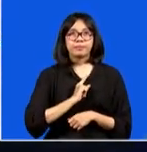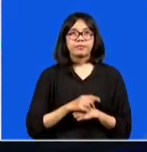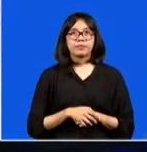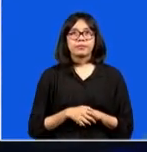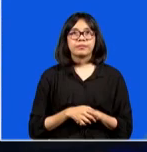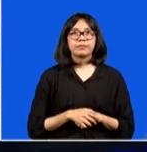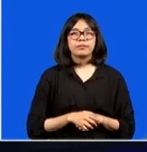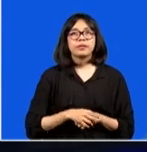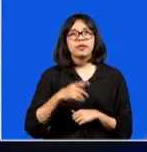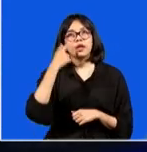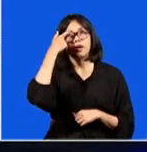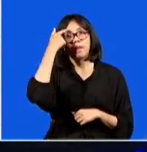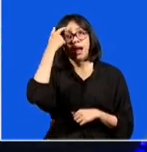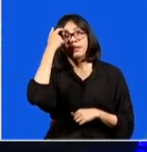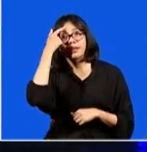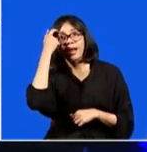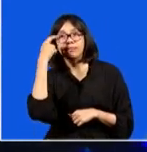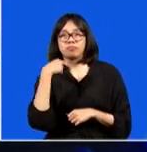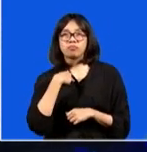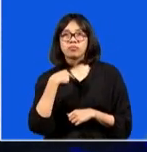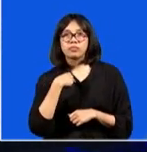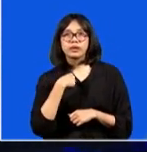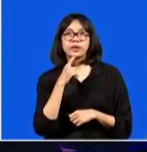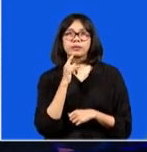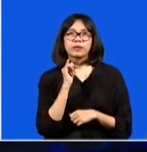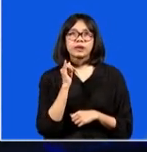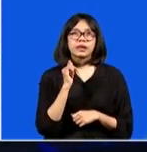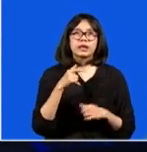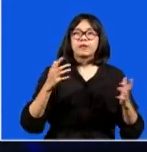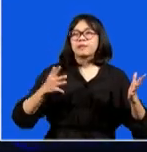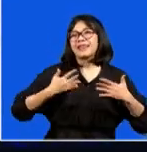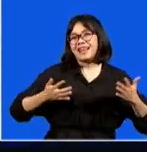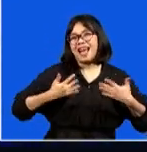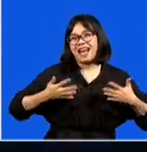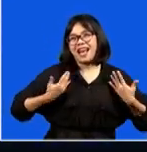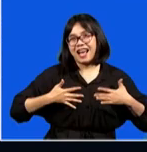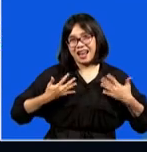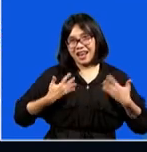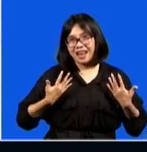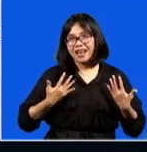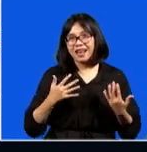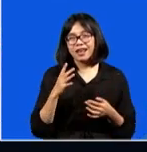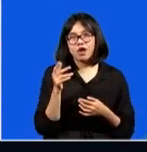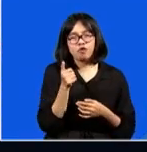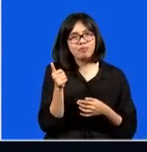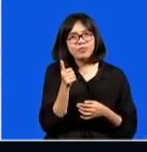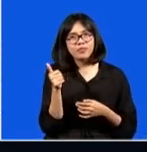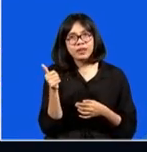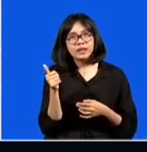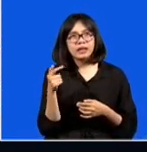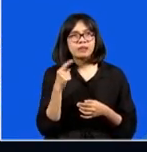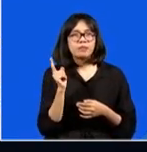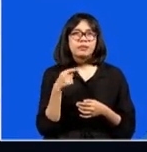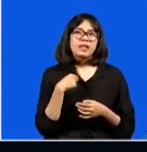belajar itu menjadi sesuatu yang sangat menyenangkan dan itu yang saya rasa